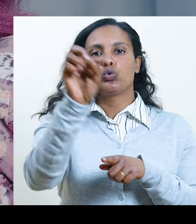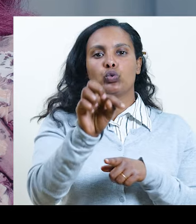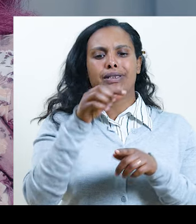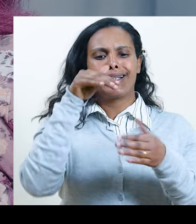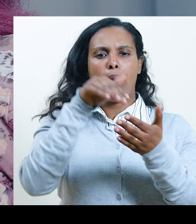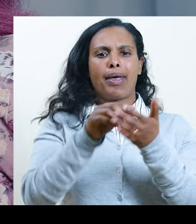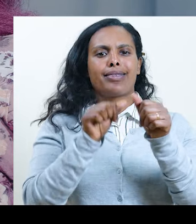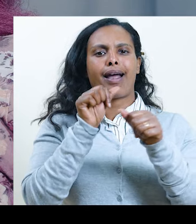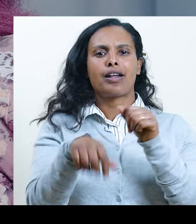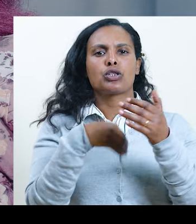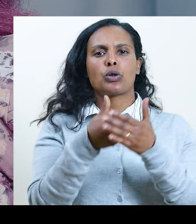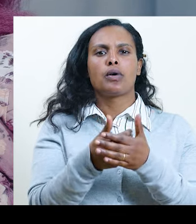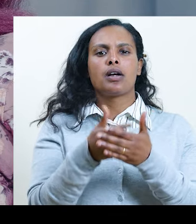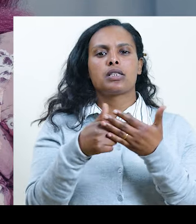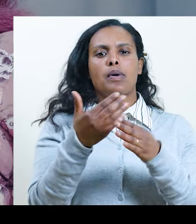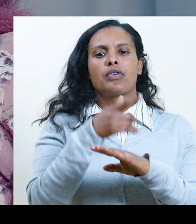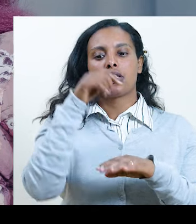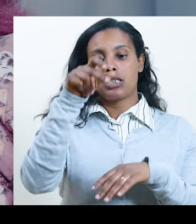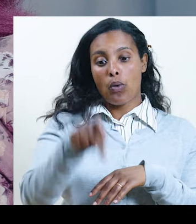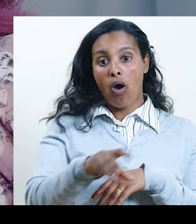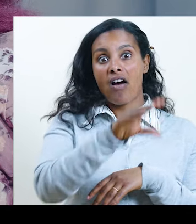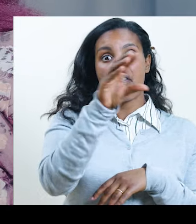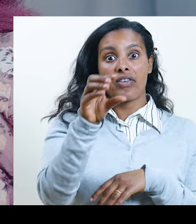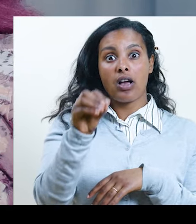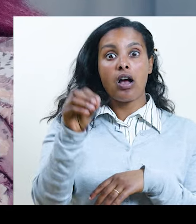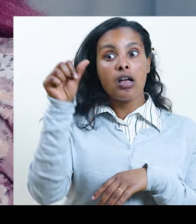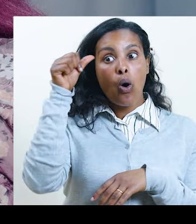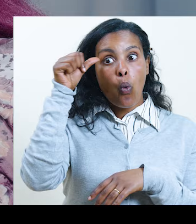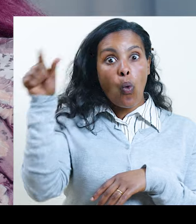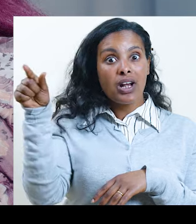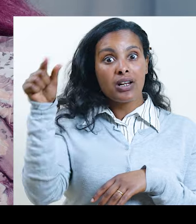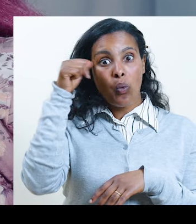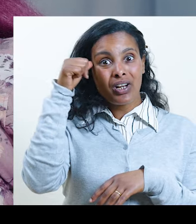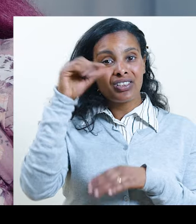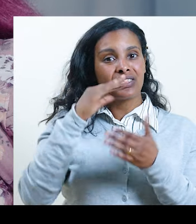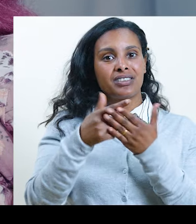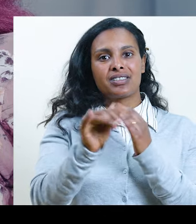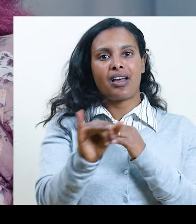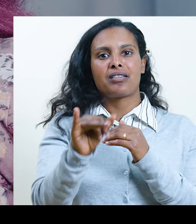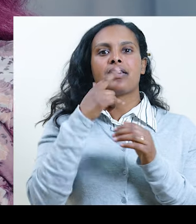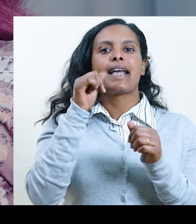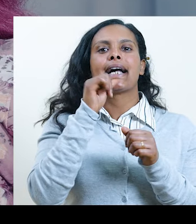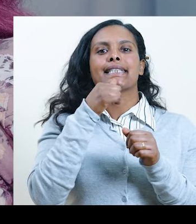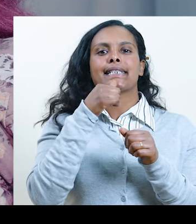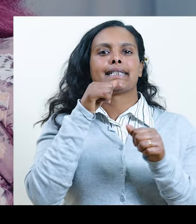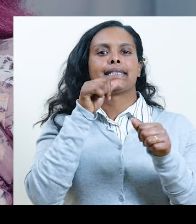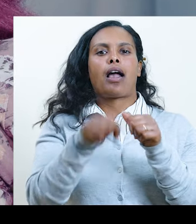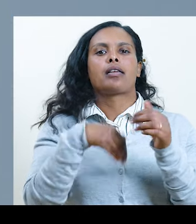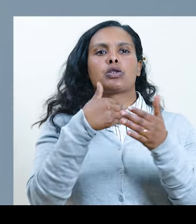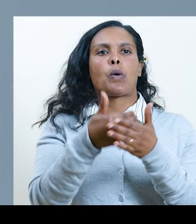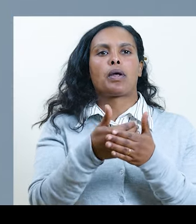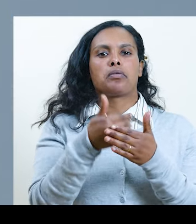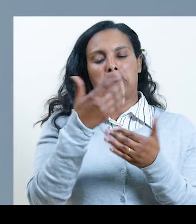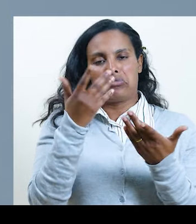ጥቃት ደርሶባት ከዚህ በፊትም ሳውዝ አፍሪካ ውስጥ ያ ወንድ ልጅ እንደዛ አይነት ጥቃት ያሲር ጥቃት